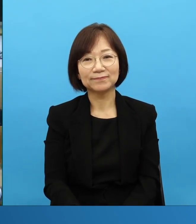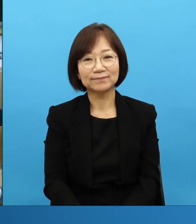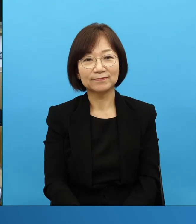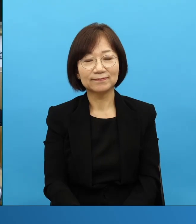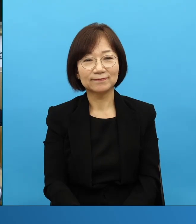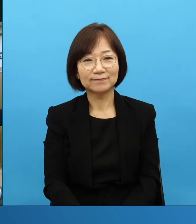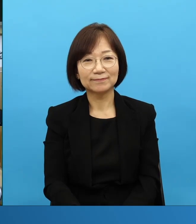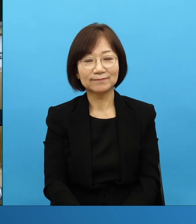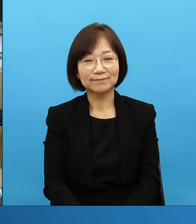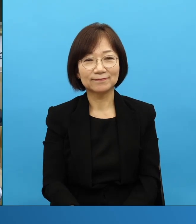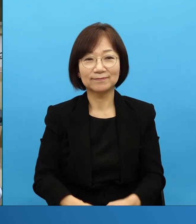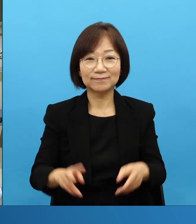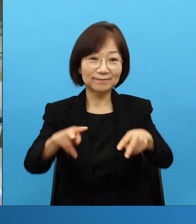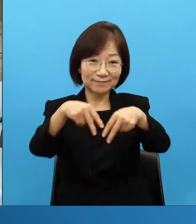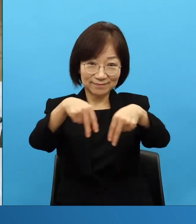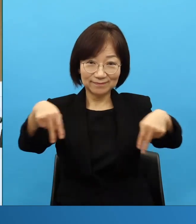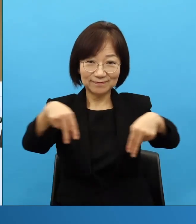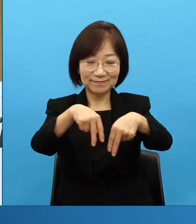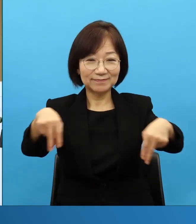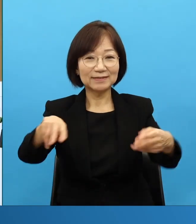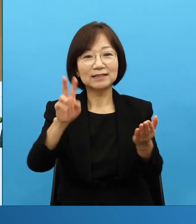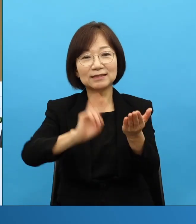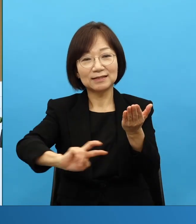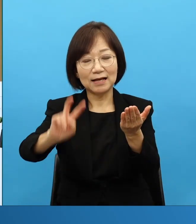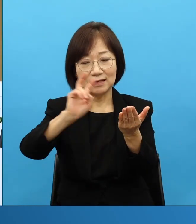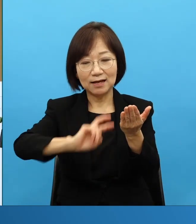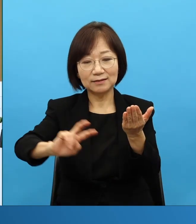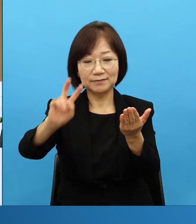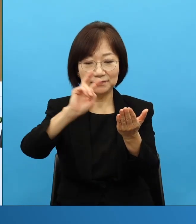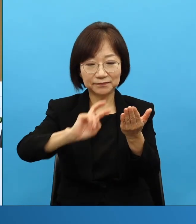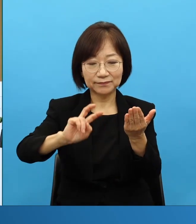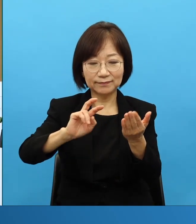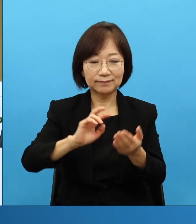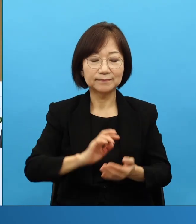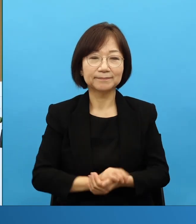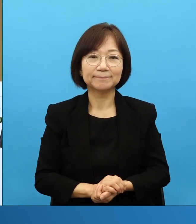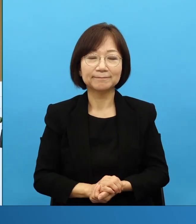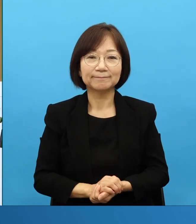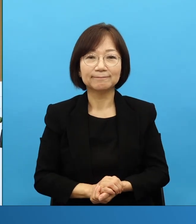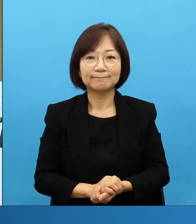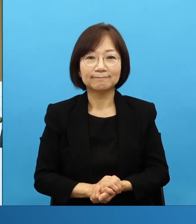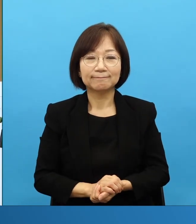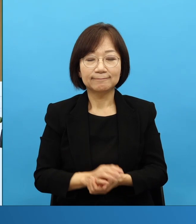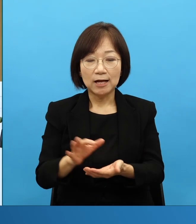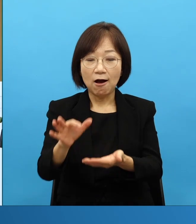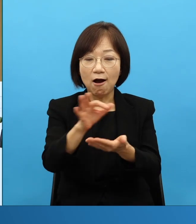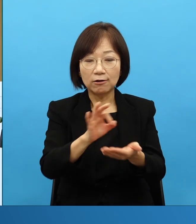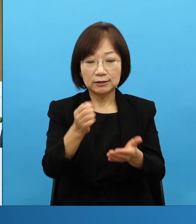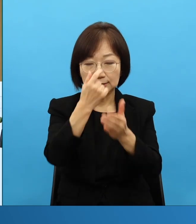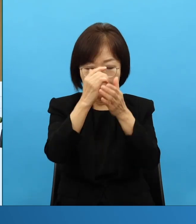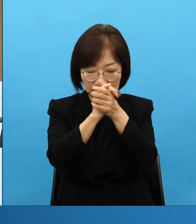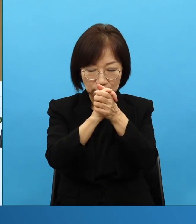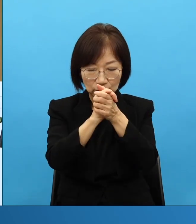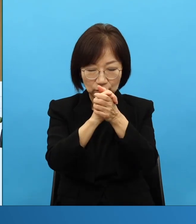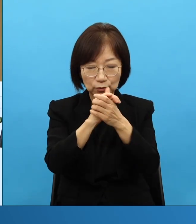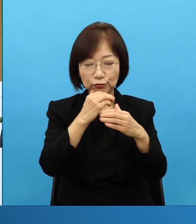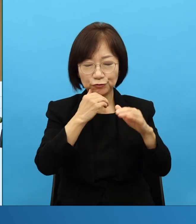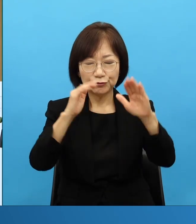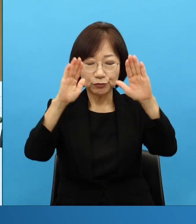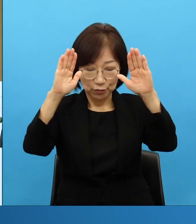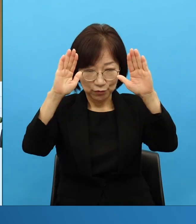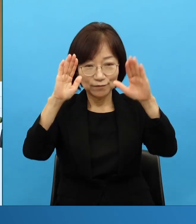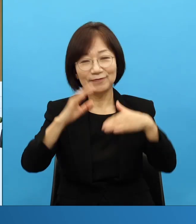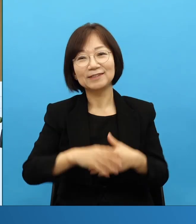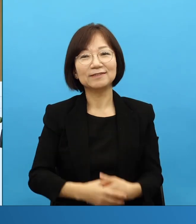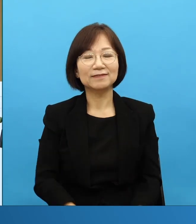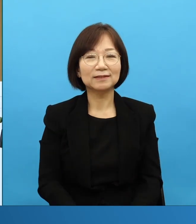다 같이 일어나셔서 주의 나의 삶 속에 찬양 후에 당장 목사님의 헌금 기도 및 축도로 예배를 마치도록 하겠습니다.